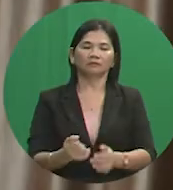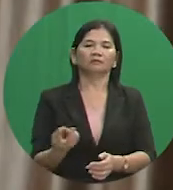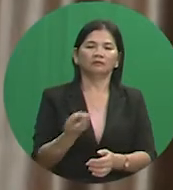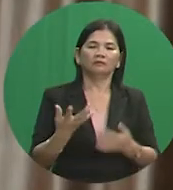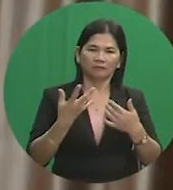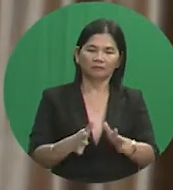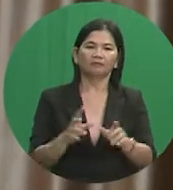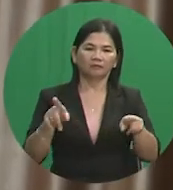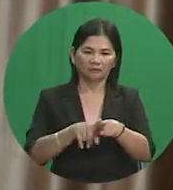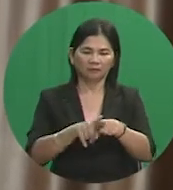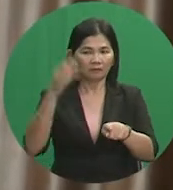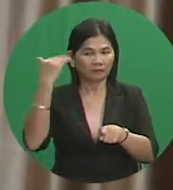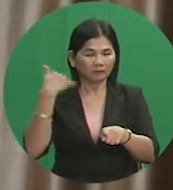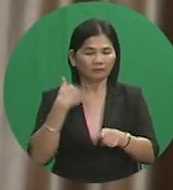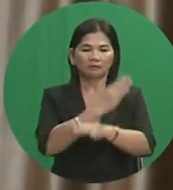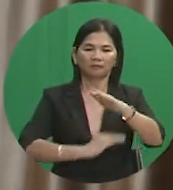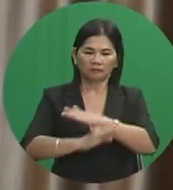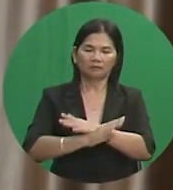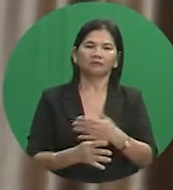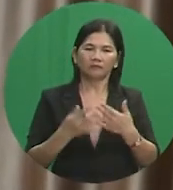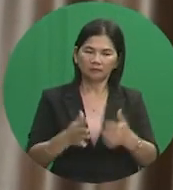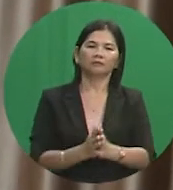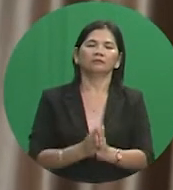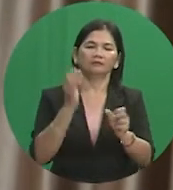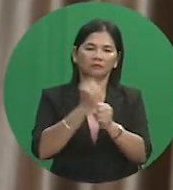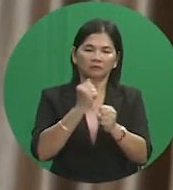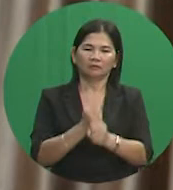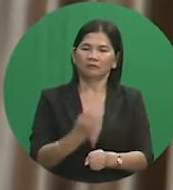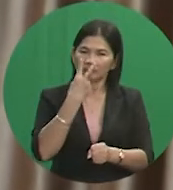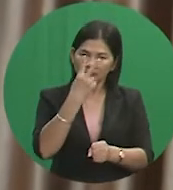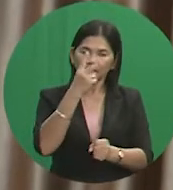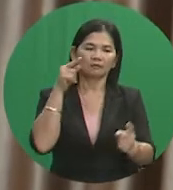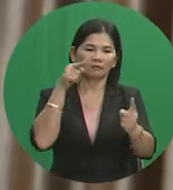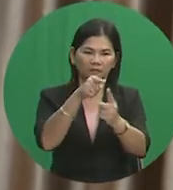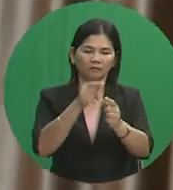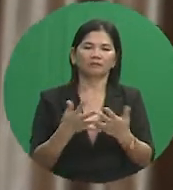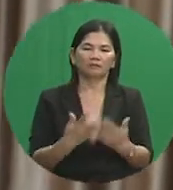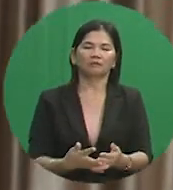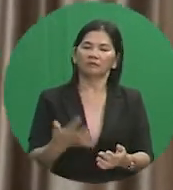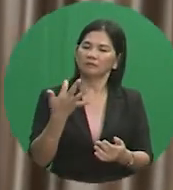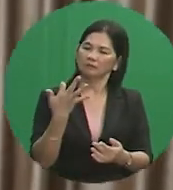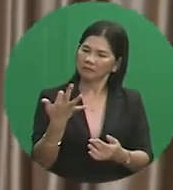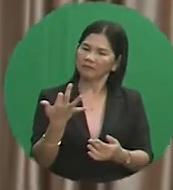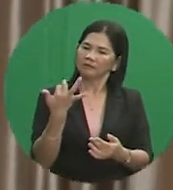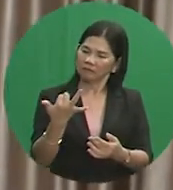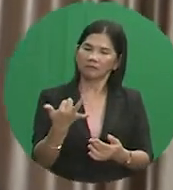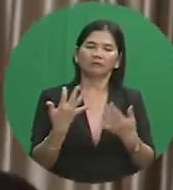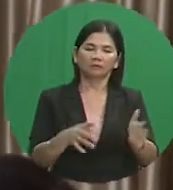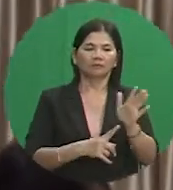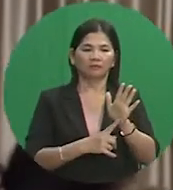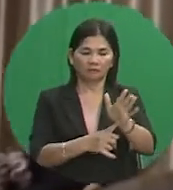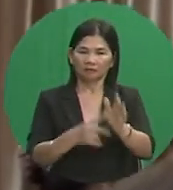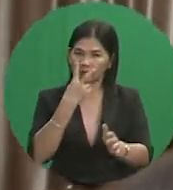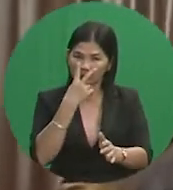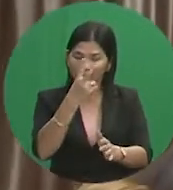อร์สำหรับสตรีมินปิกาเพียบได้เติร์บบ้านกำหนดขนมตึกดาวเชียร์ยุติศาสตร์ที่ประมปีได้บ้านบางหันปีจะโ